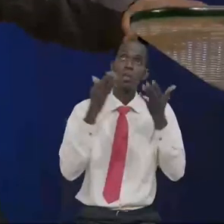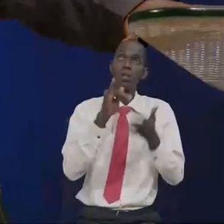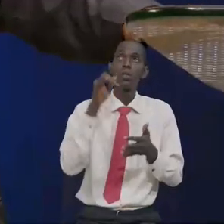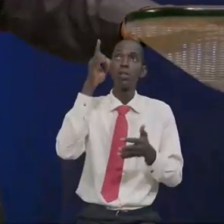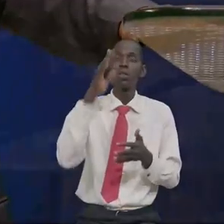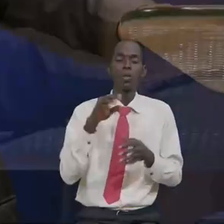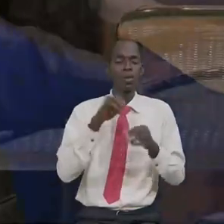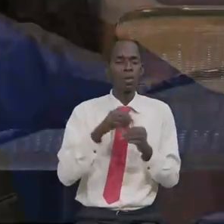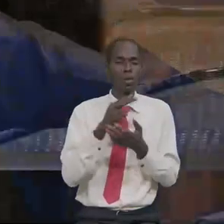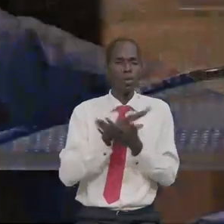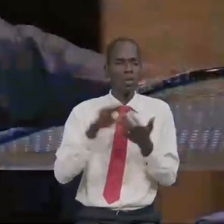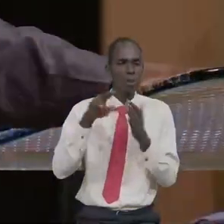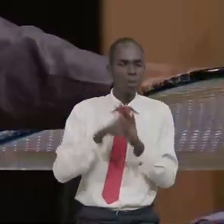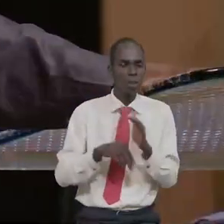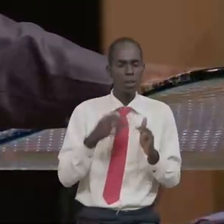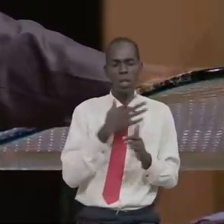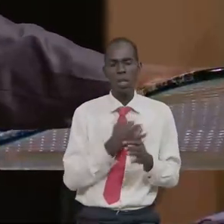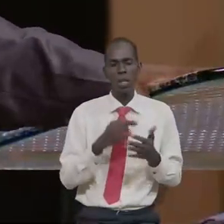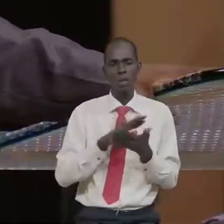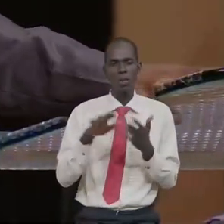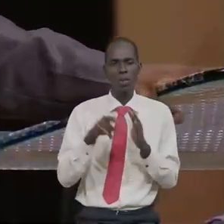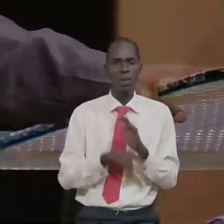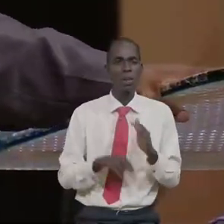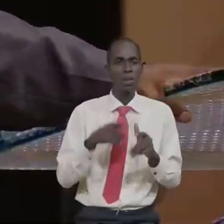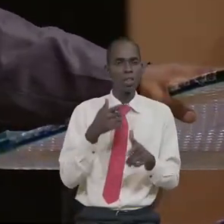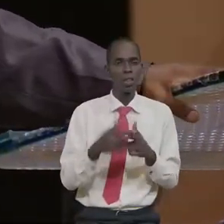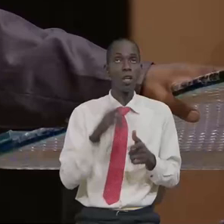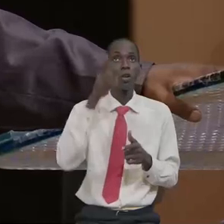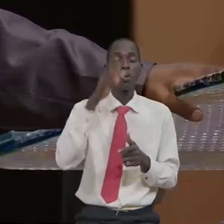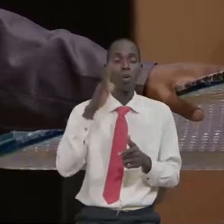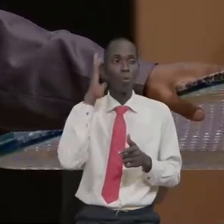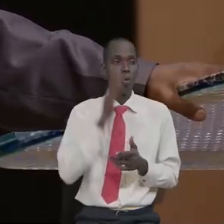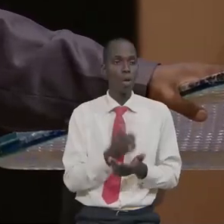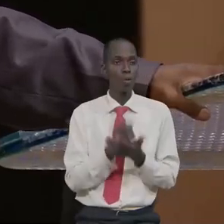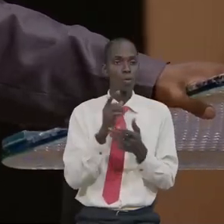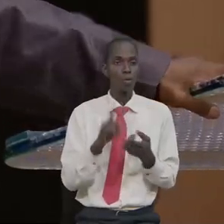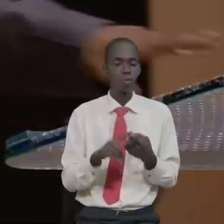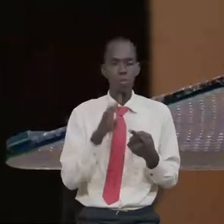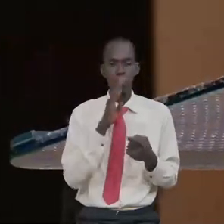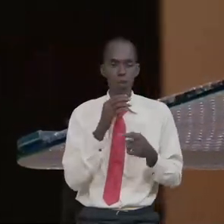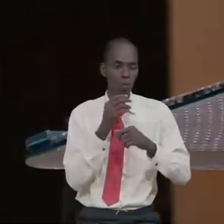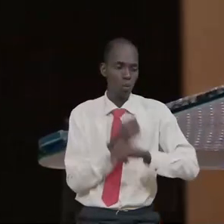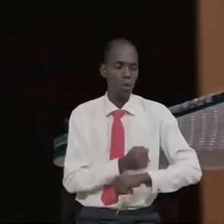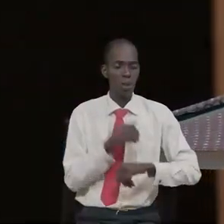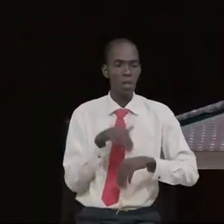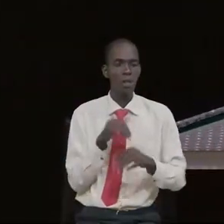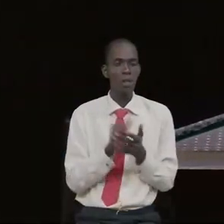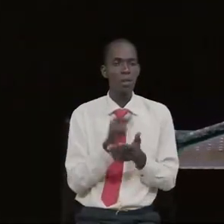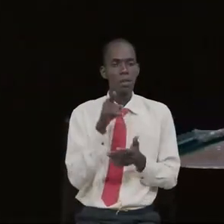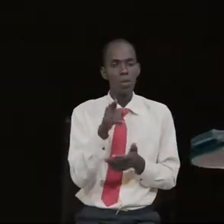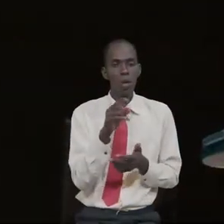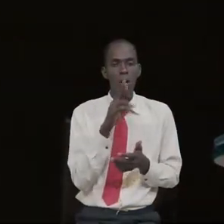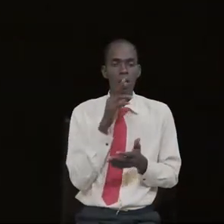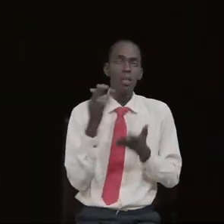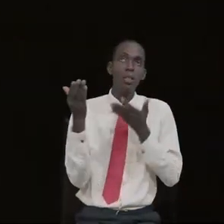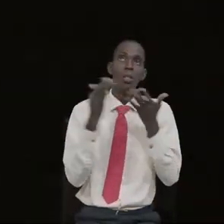de ta vie. Et puis Dieu va voir que tu es protégé lorsque le temps là sonne, l'heure sonne. Ouais,